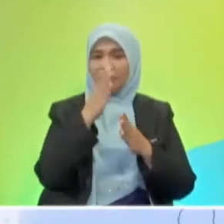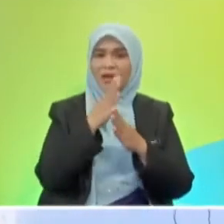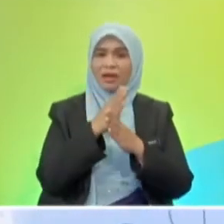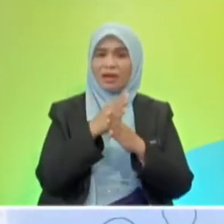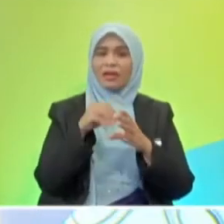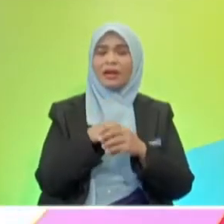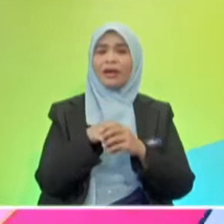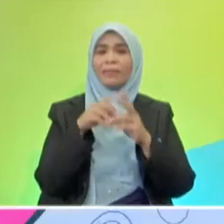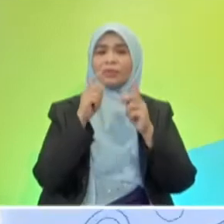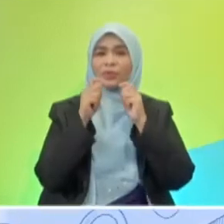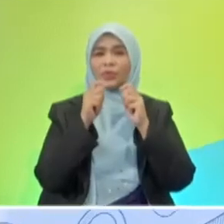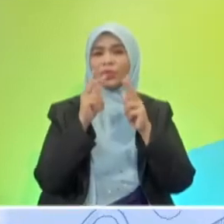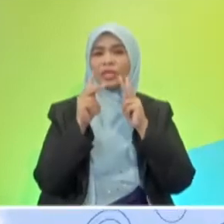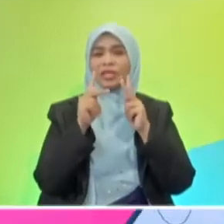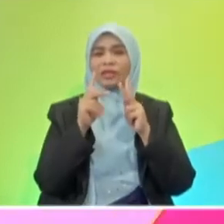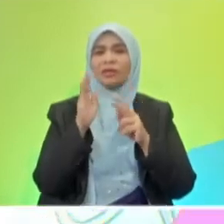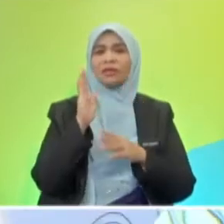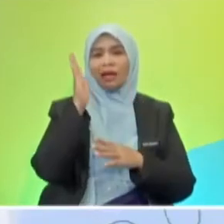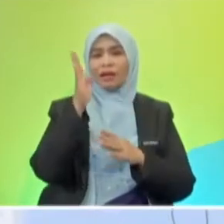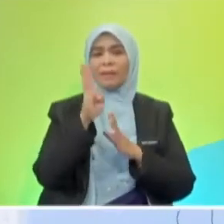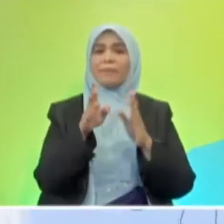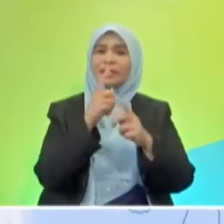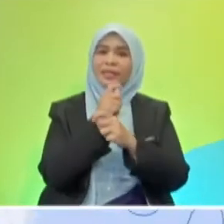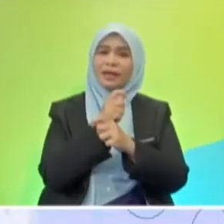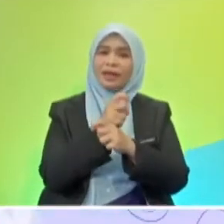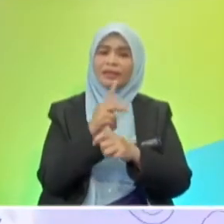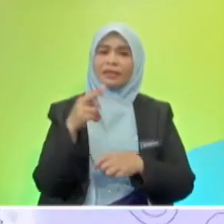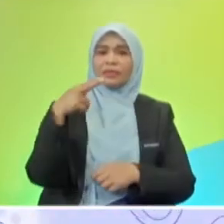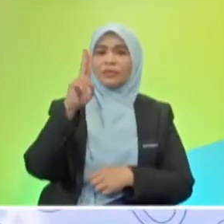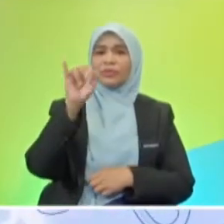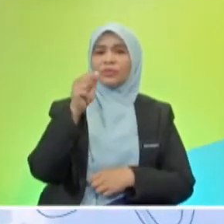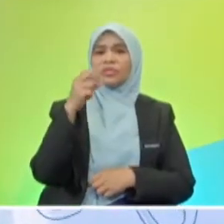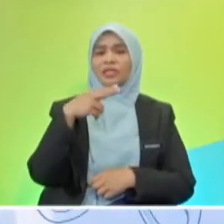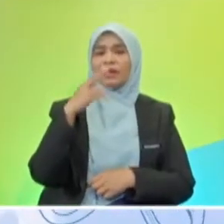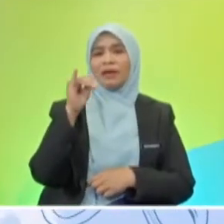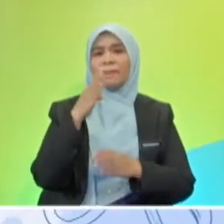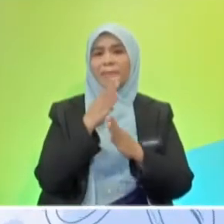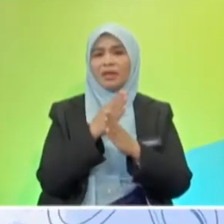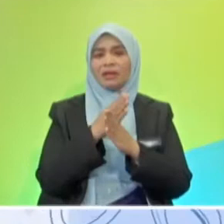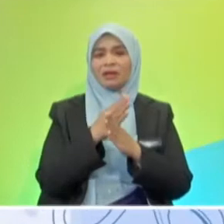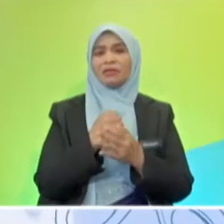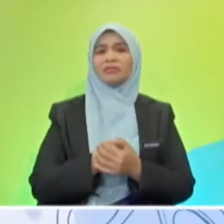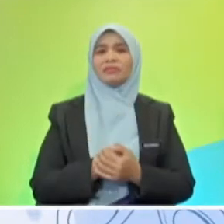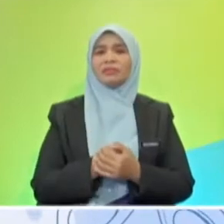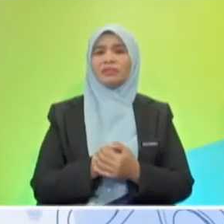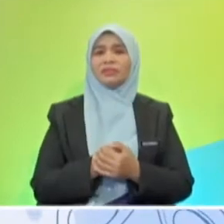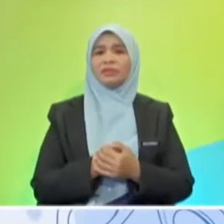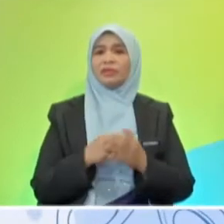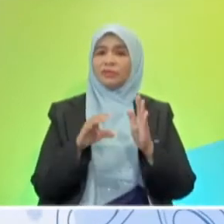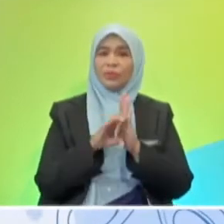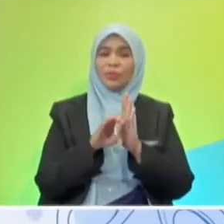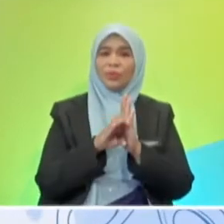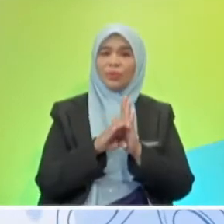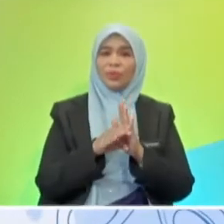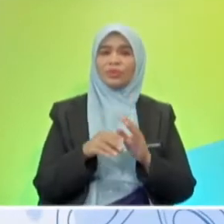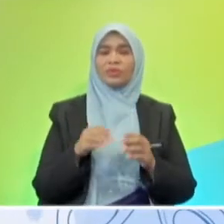oke benar walaupun mampu mengalahkan Hai